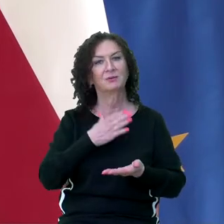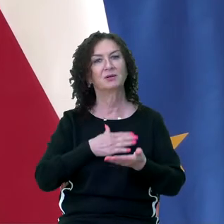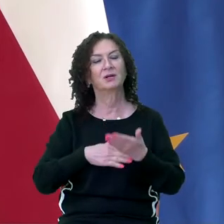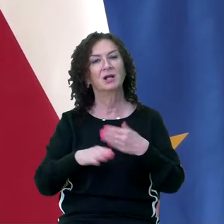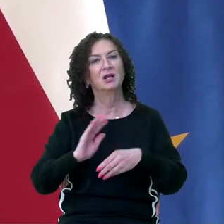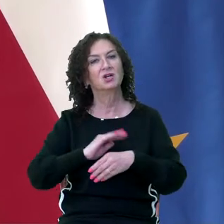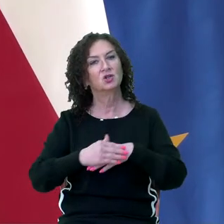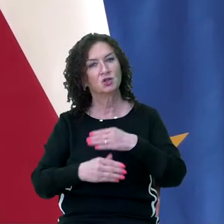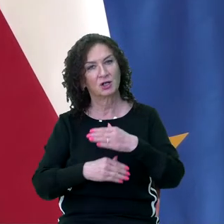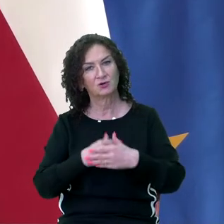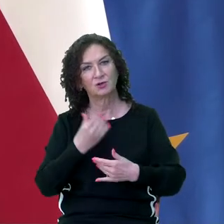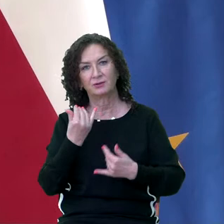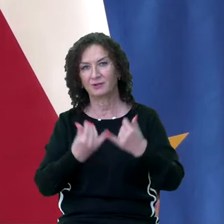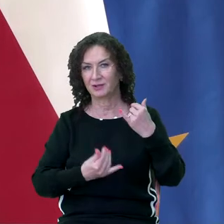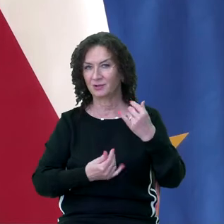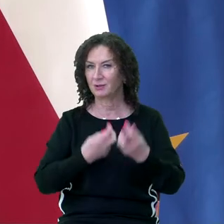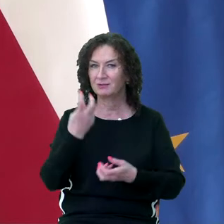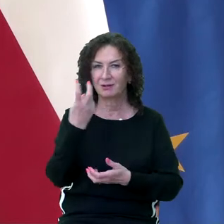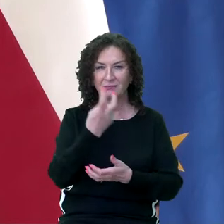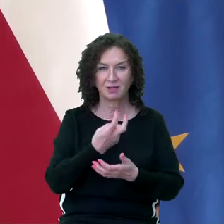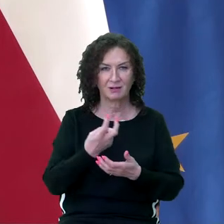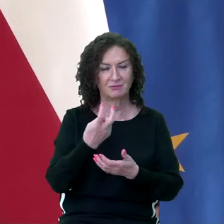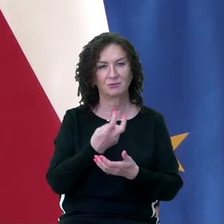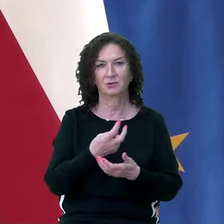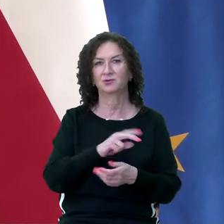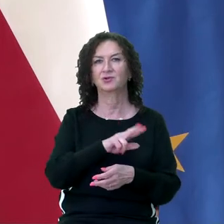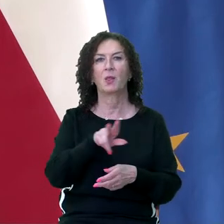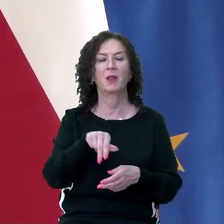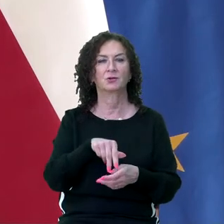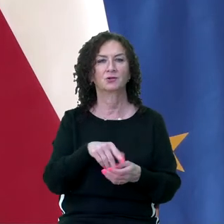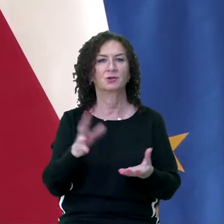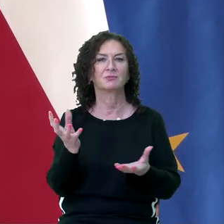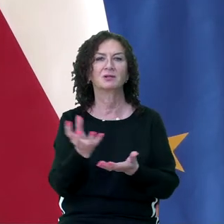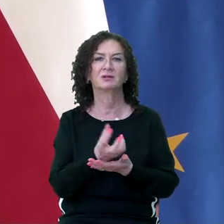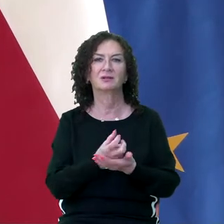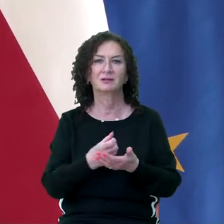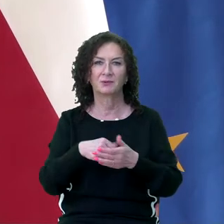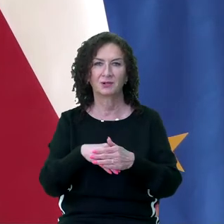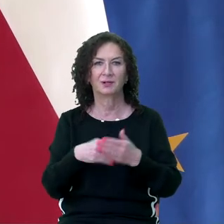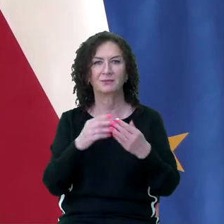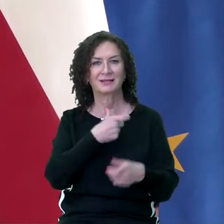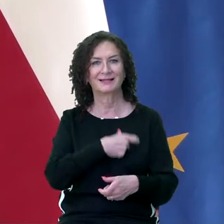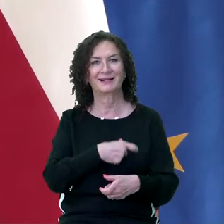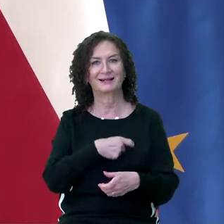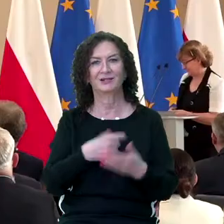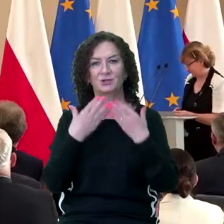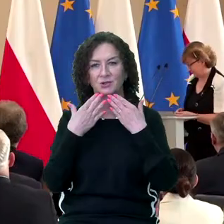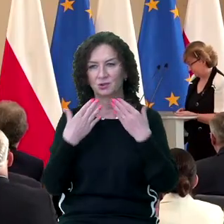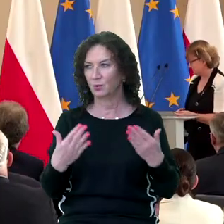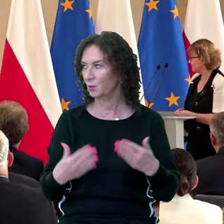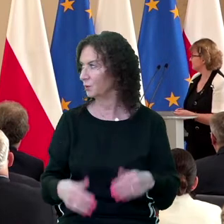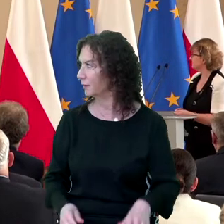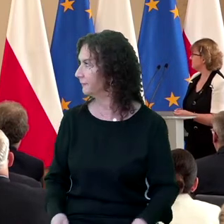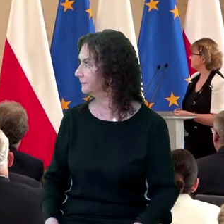jeśli zainteresujecie się naszymi bogatymi zasobami. Serdecznie dziękuję.